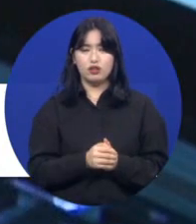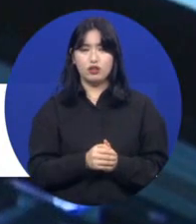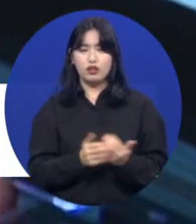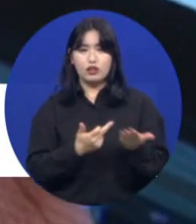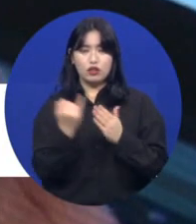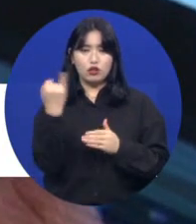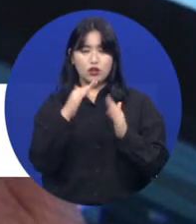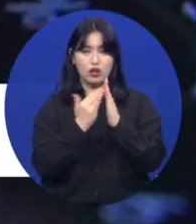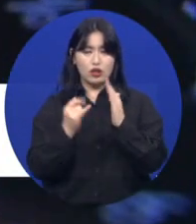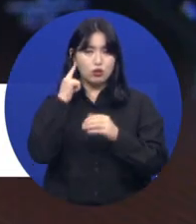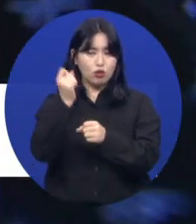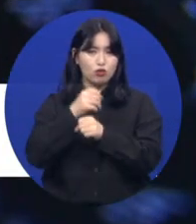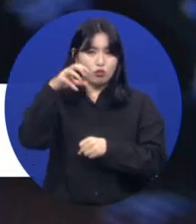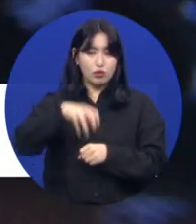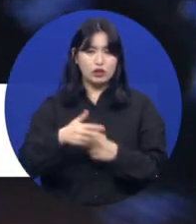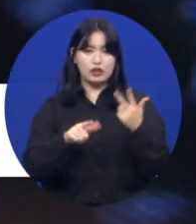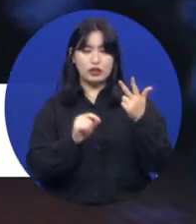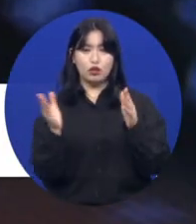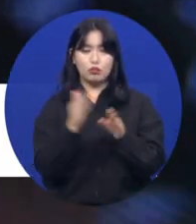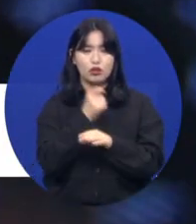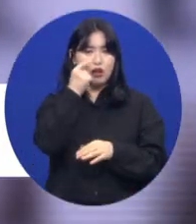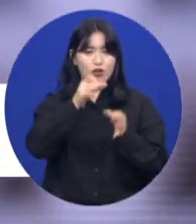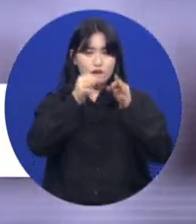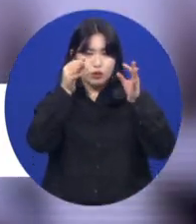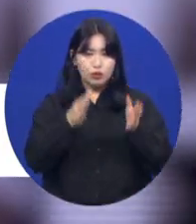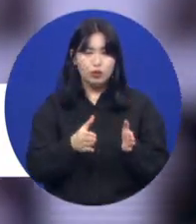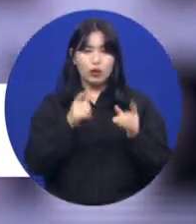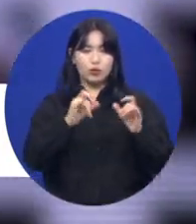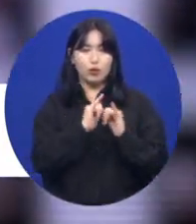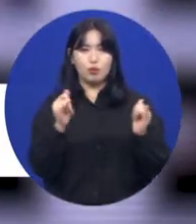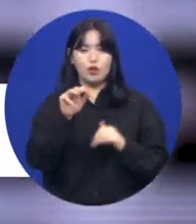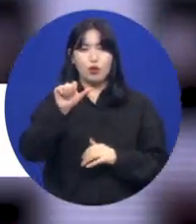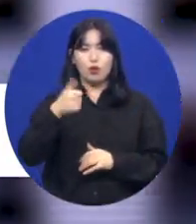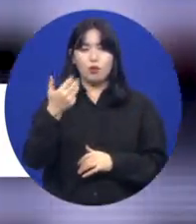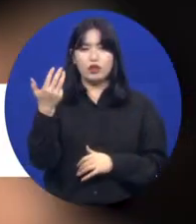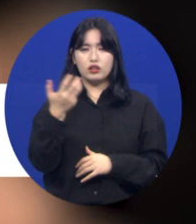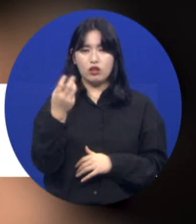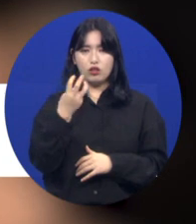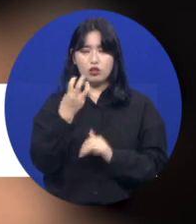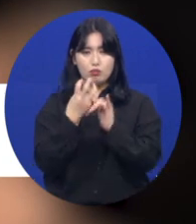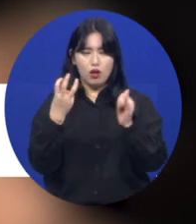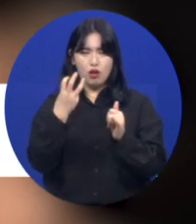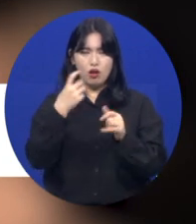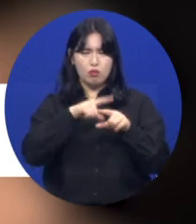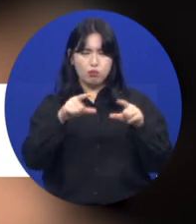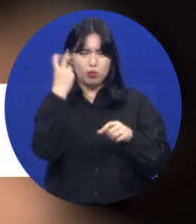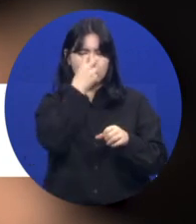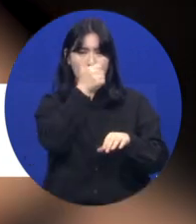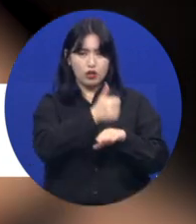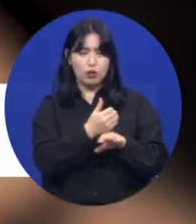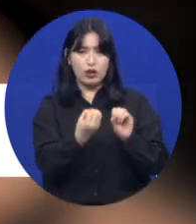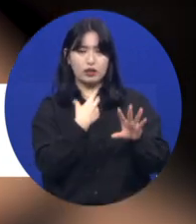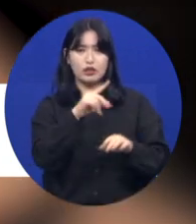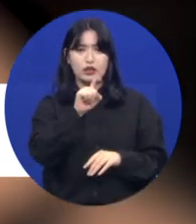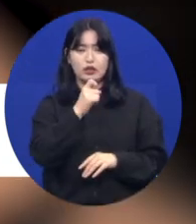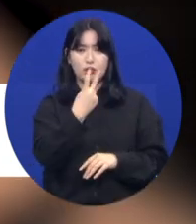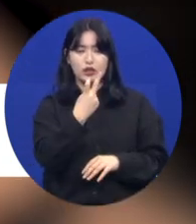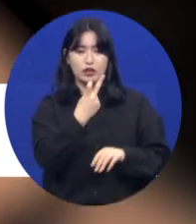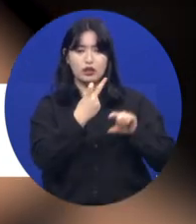제주 여성가족연구원이 지난 7월부터 한 달 동안 도민 530명을 표본 조사한 결과 응답자의